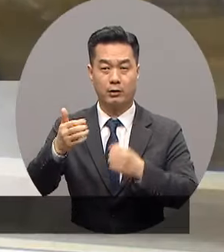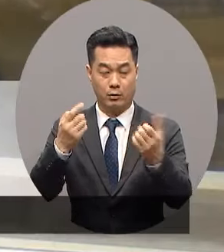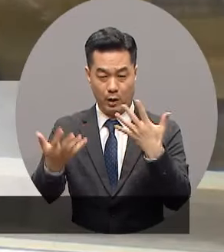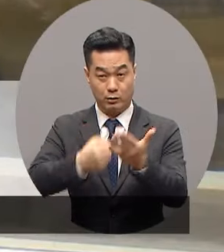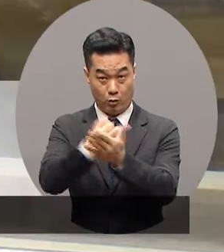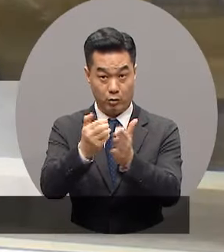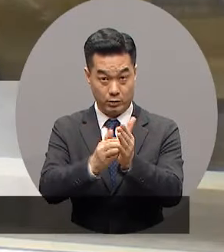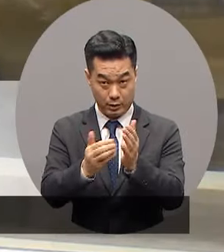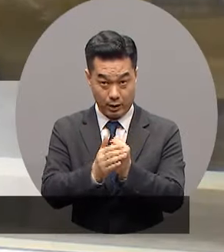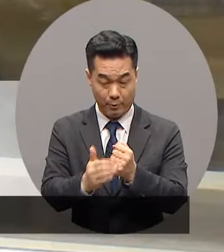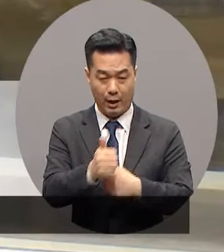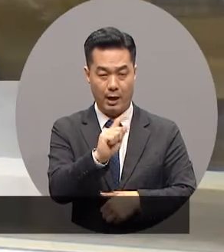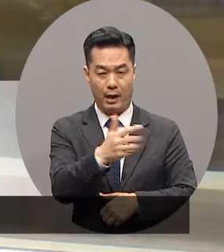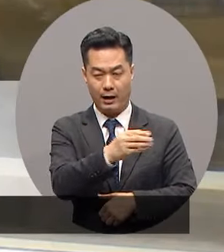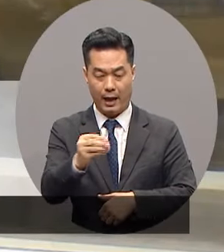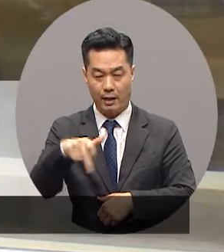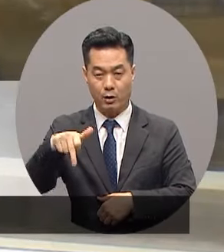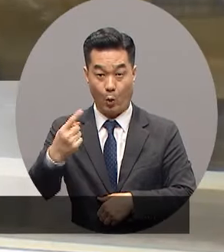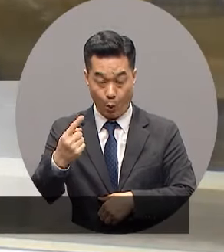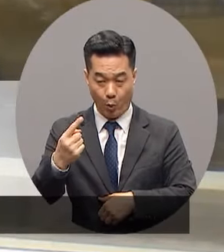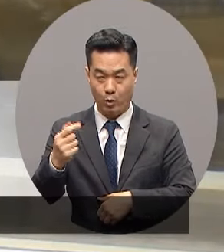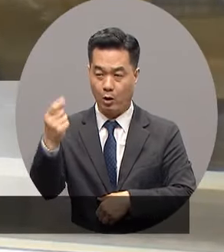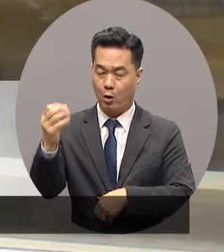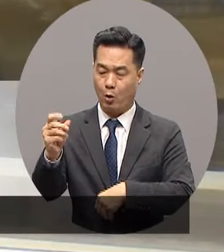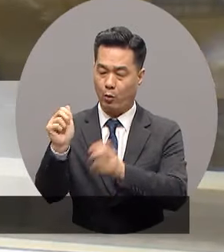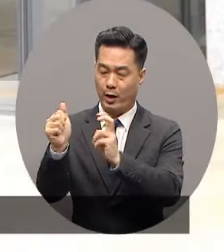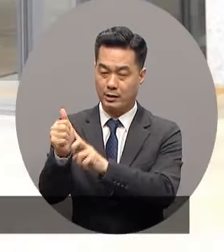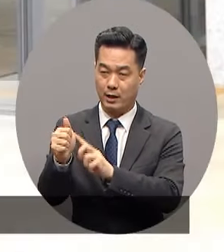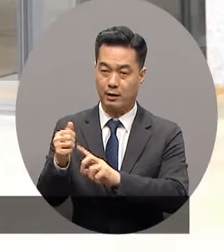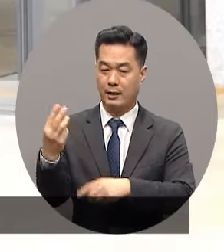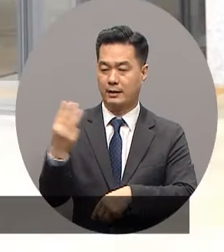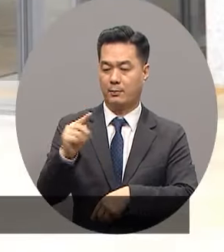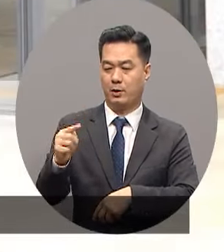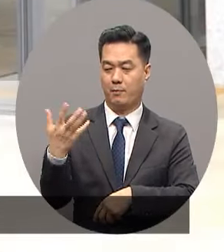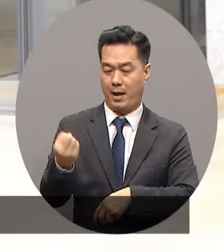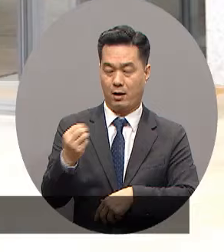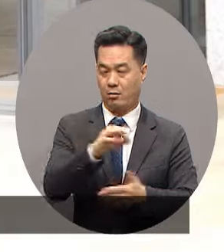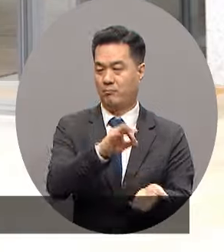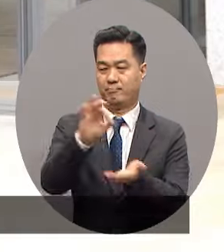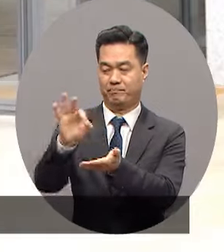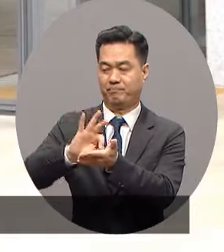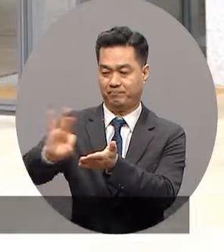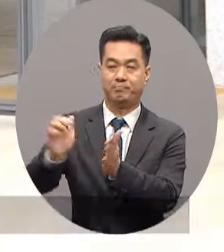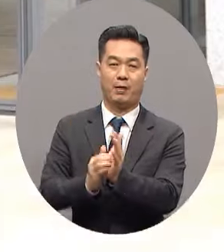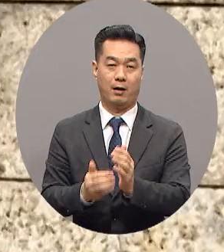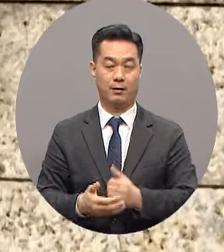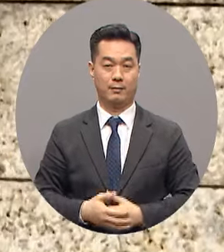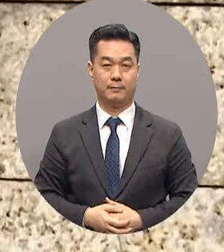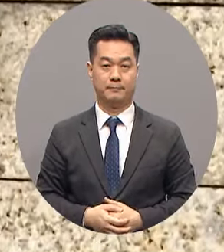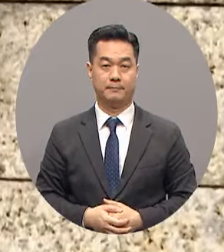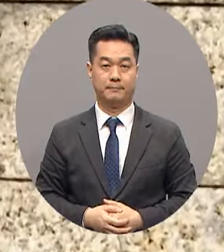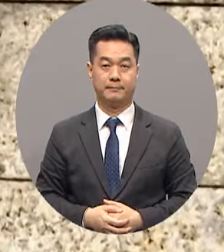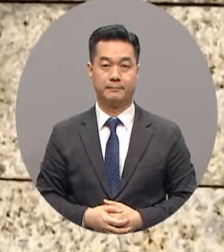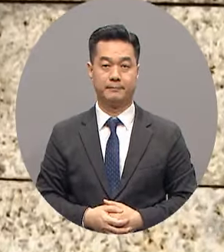이에 따라 한엔코는 홍 회장 측에 주식 매매 대금 3,100억 원을 지급했습니다.